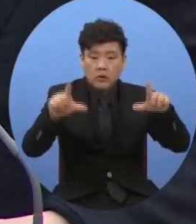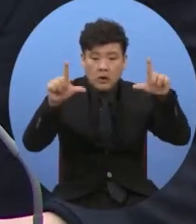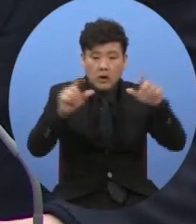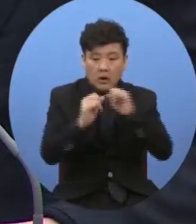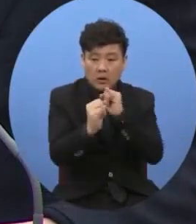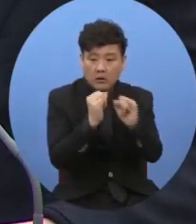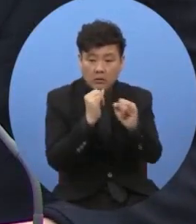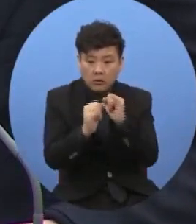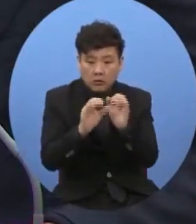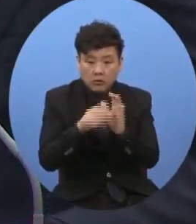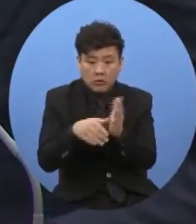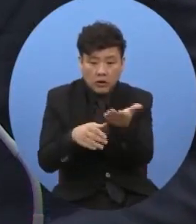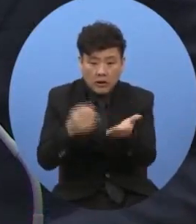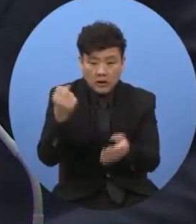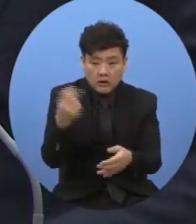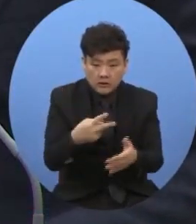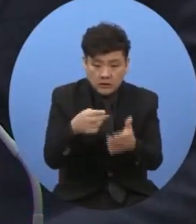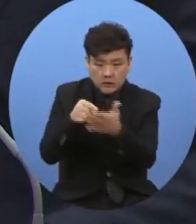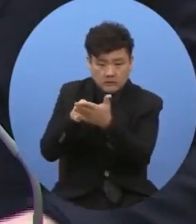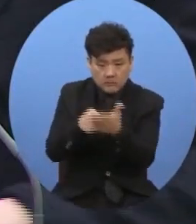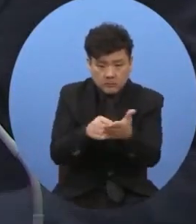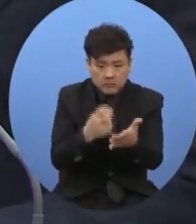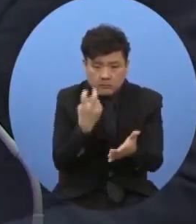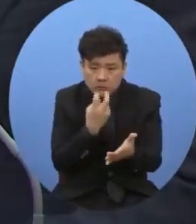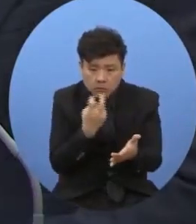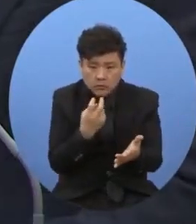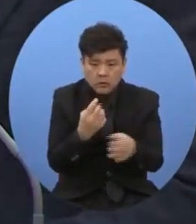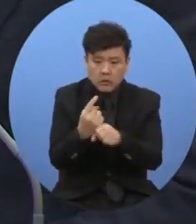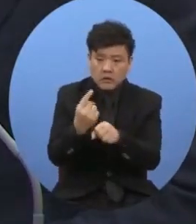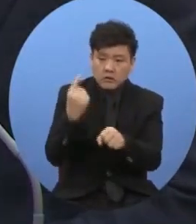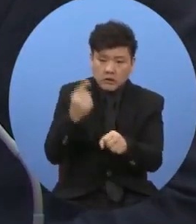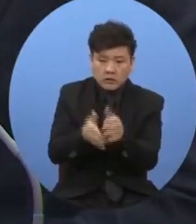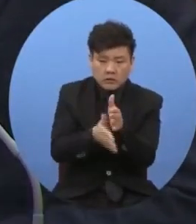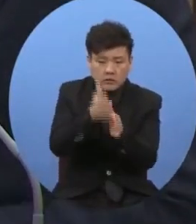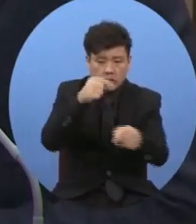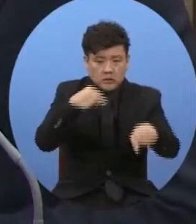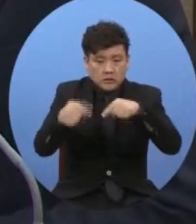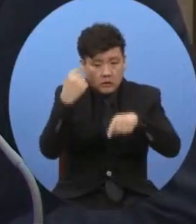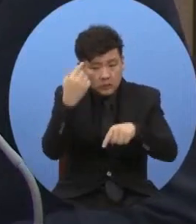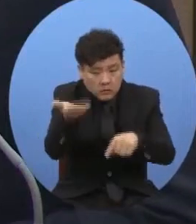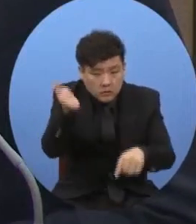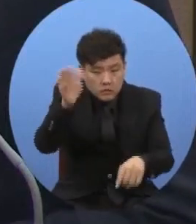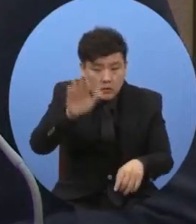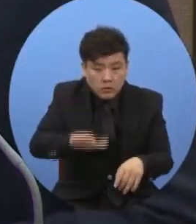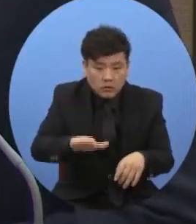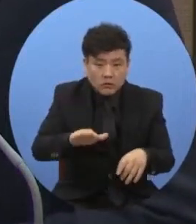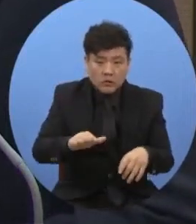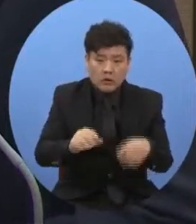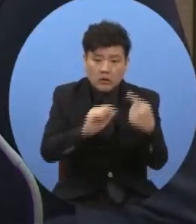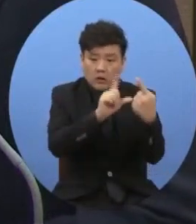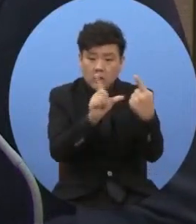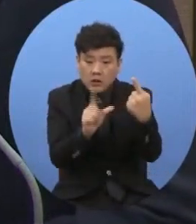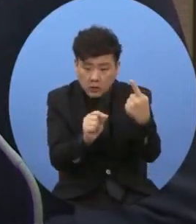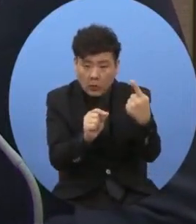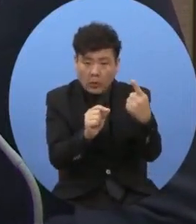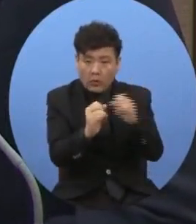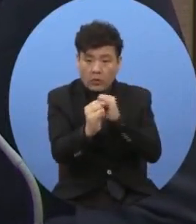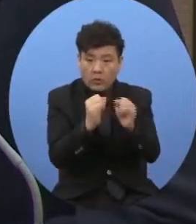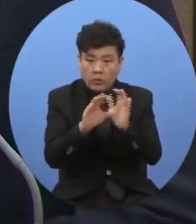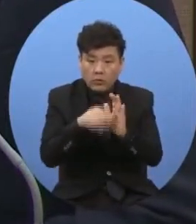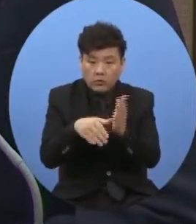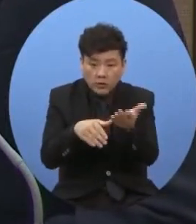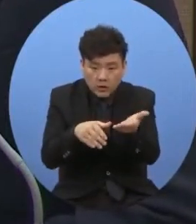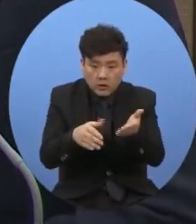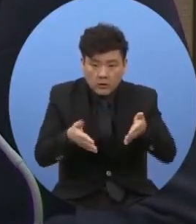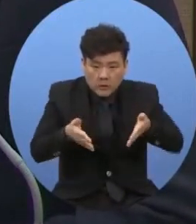이제 재추진 검토한다고 말씀하셨어요. 제가 작년에 시정질문을 하기도 했었는데요. 지난달 출입기자 간담회에서는 뭐